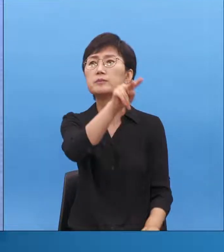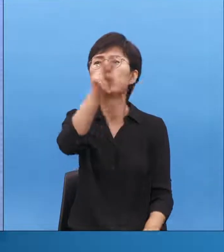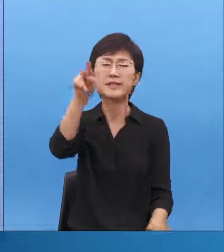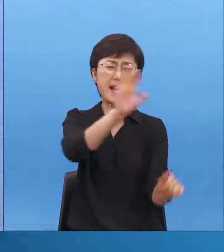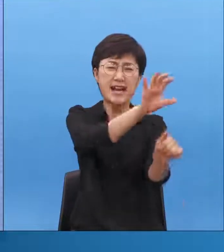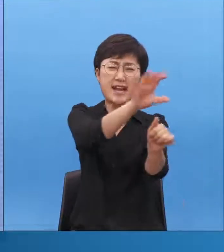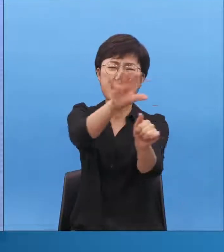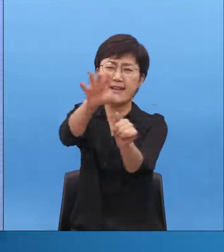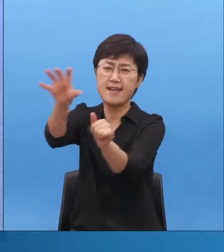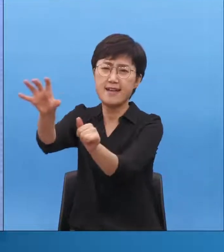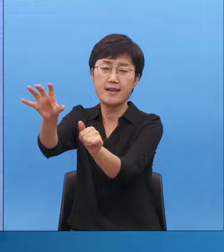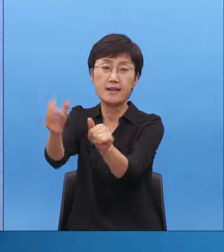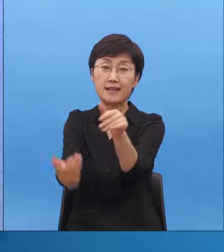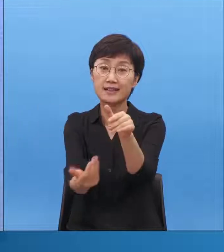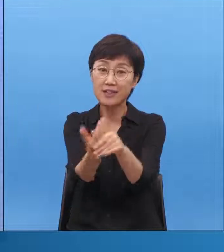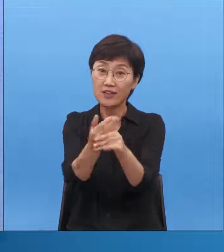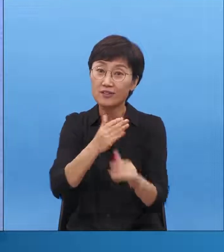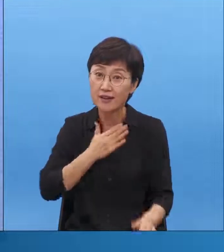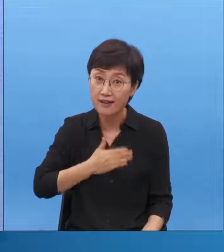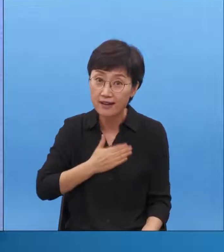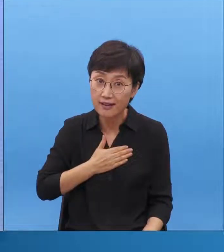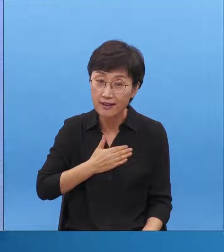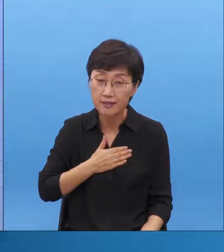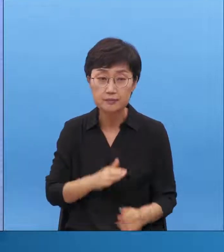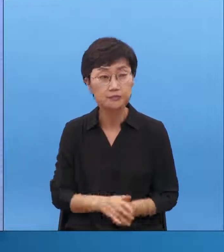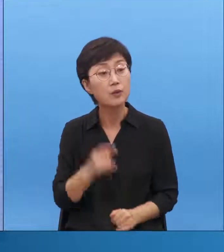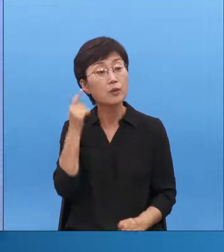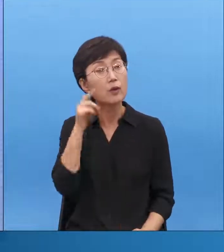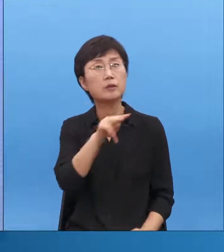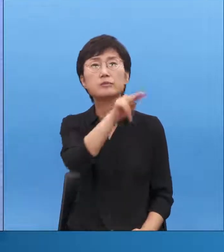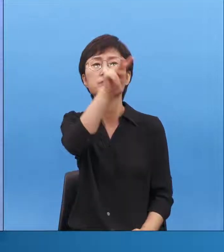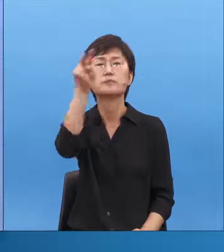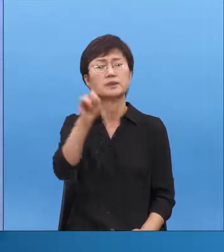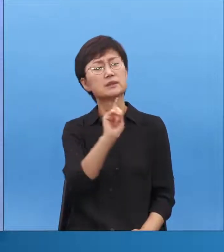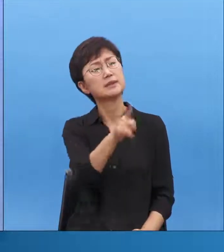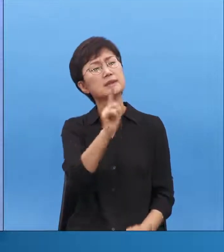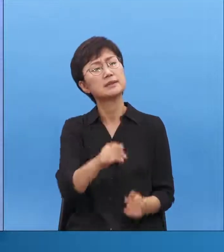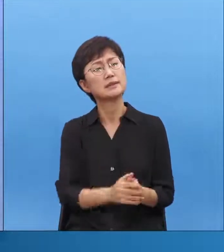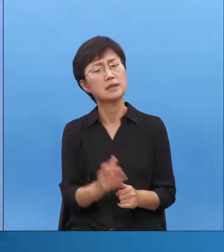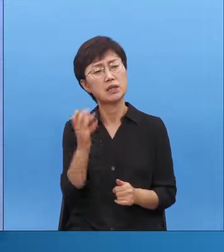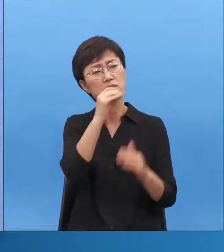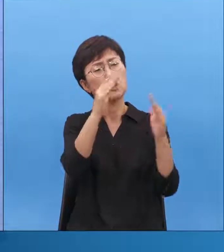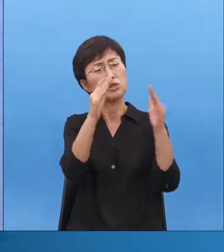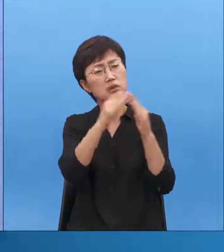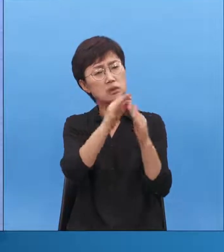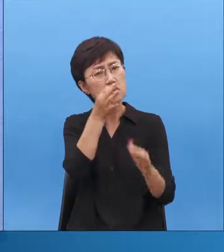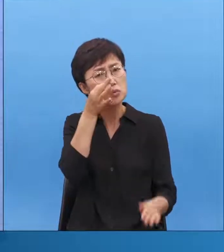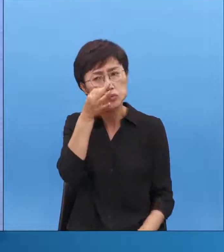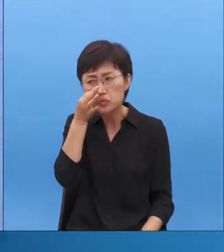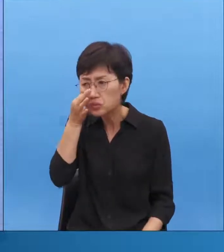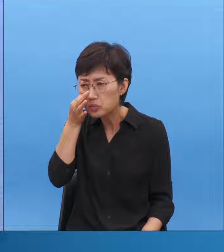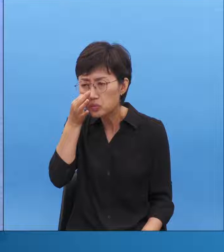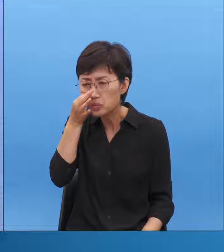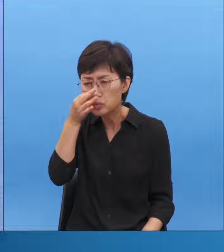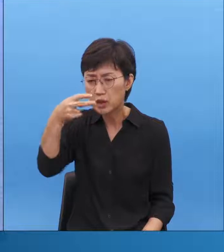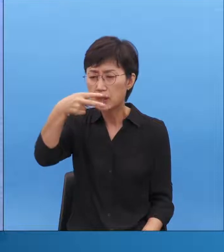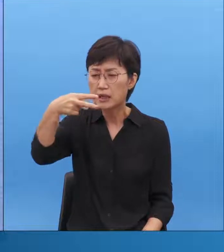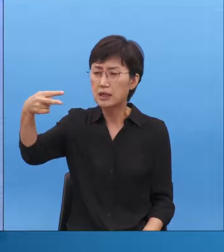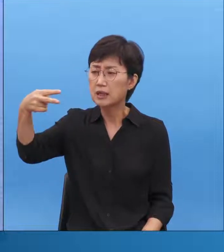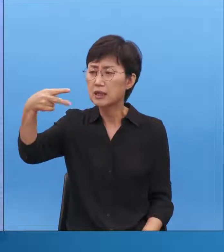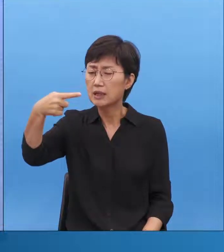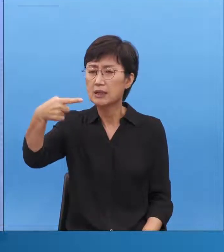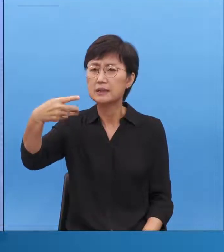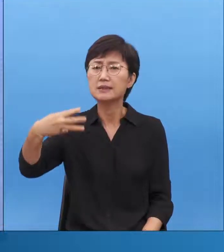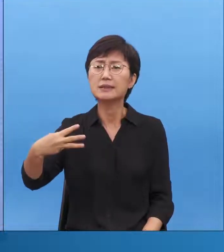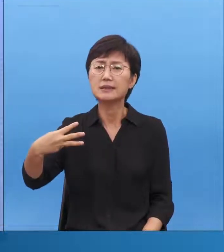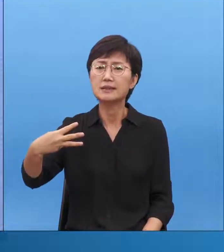he goes and rebukes them. 그것도 옳은 성전이 아니니까 세 가지 뜰이 없어진 성전이에요. And it was not an upright temple. It was a